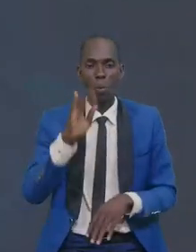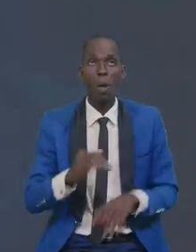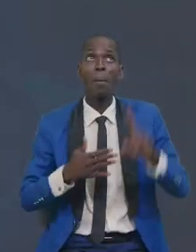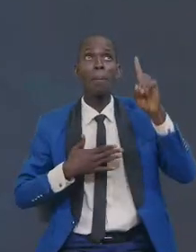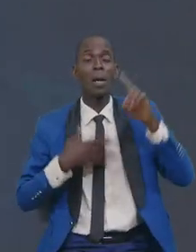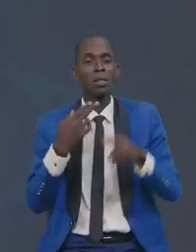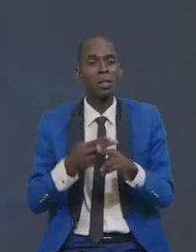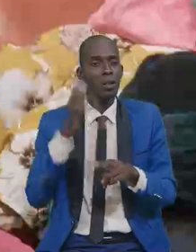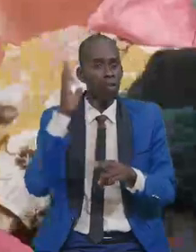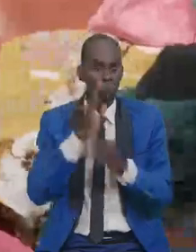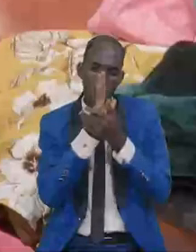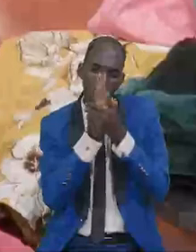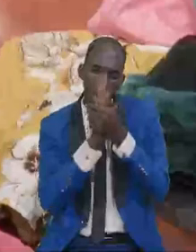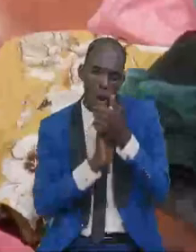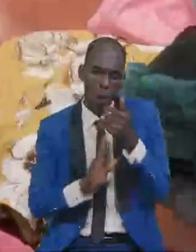s'humilie,